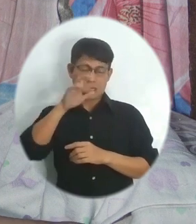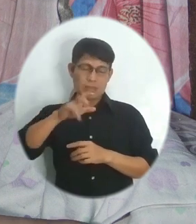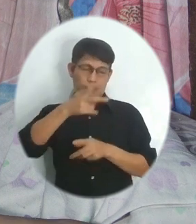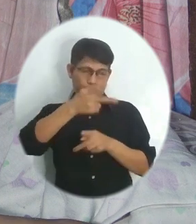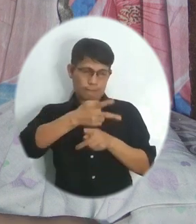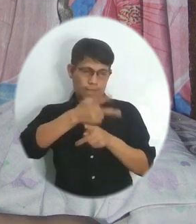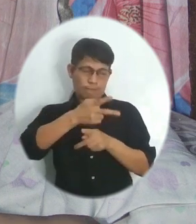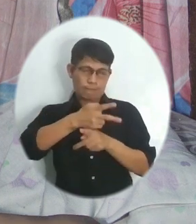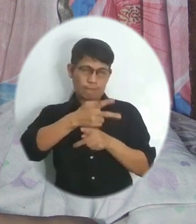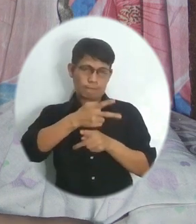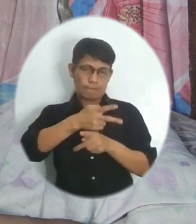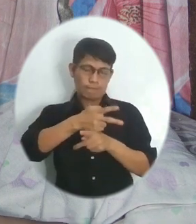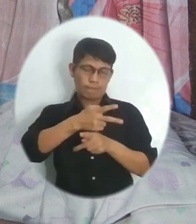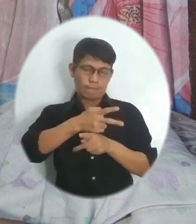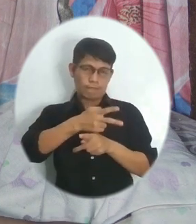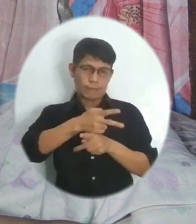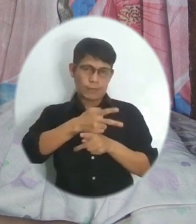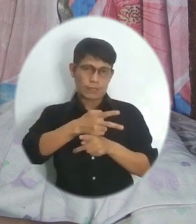bata, yung